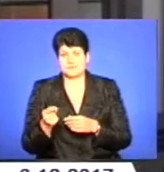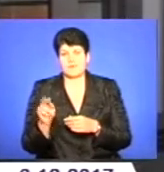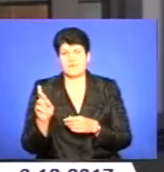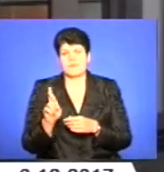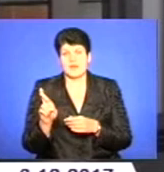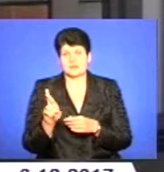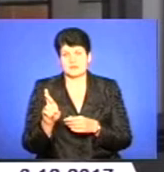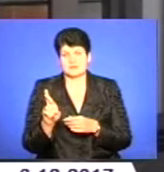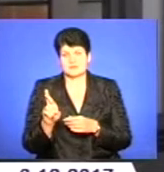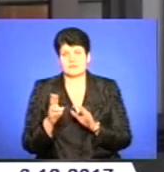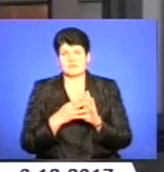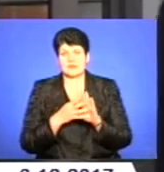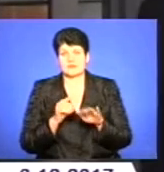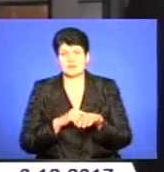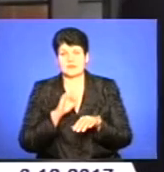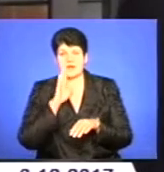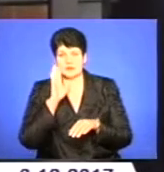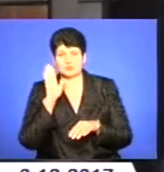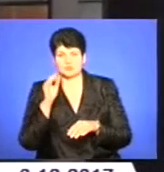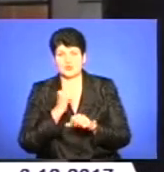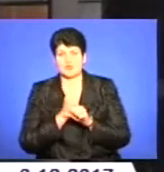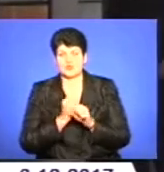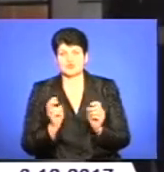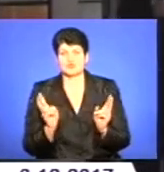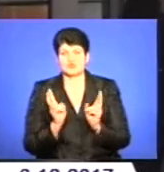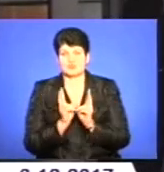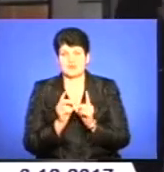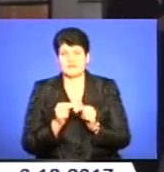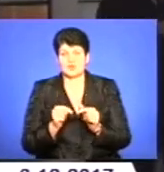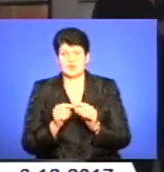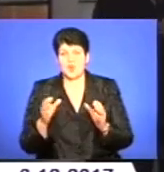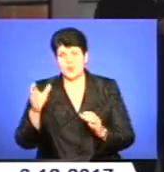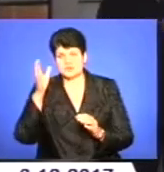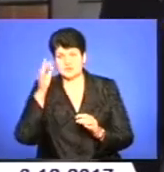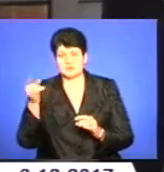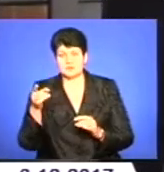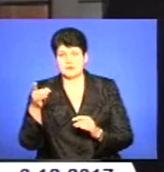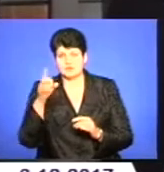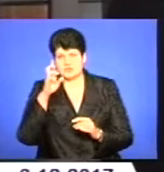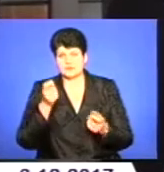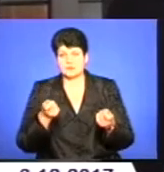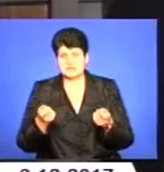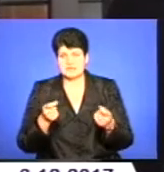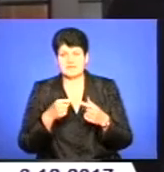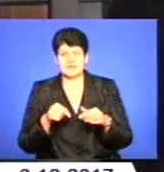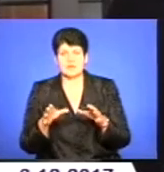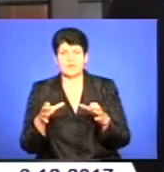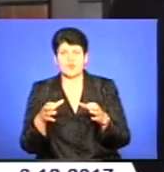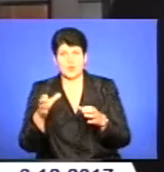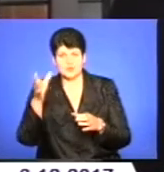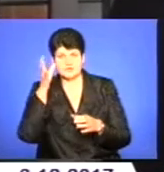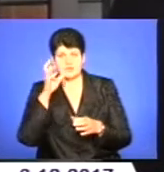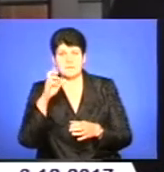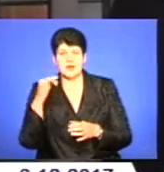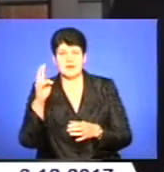П'ятницю на 9 ранку відбудеться робоча зустріч відділу освіти Тернопільської районної державної адміністрації, відділів освіти